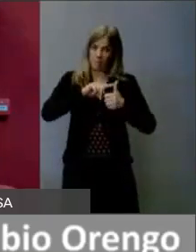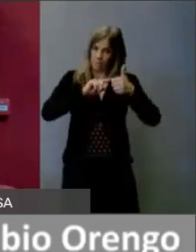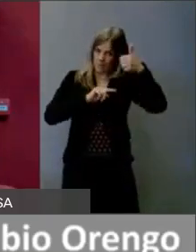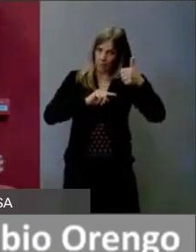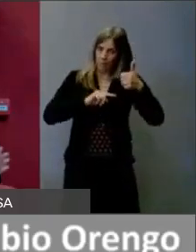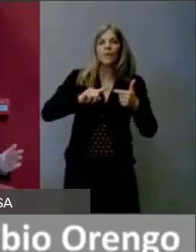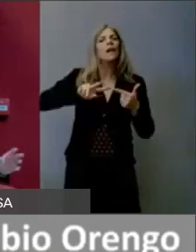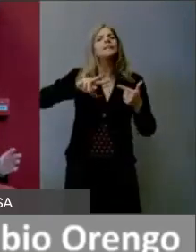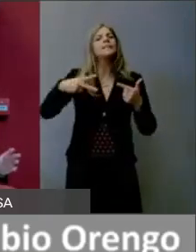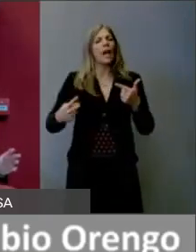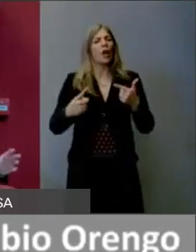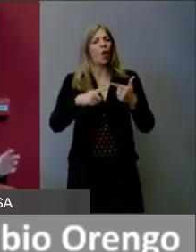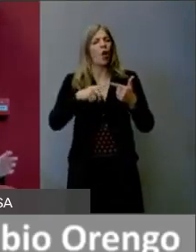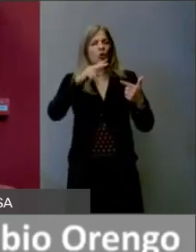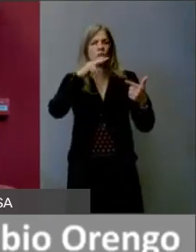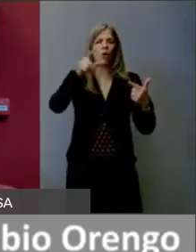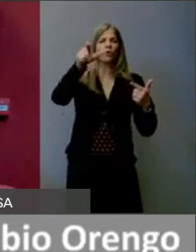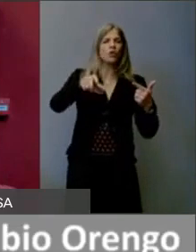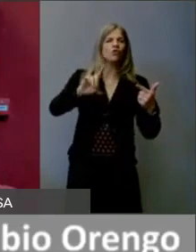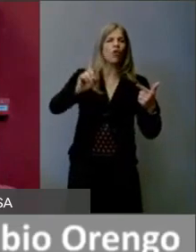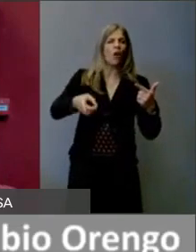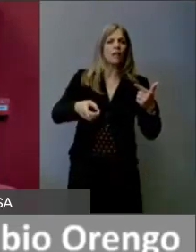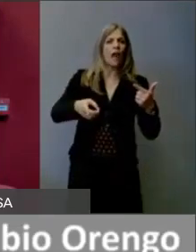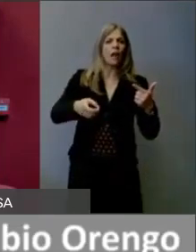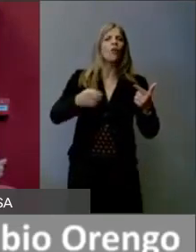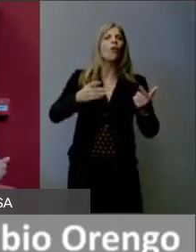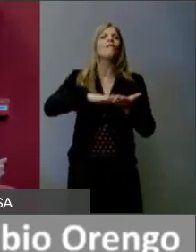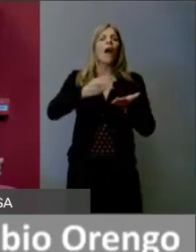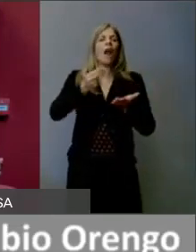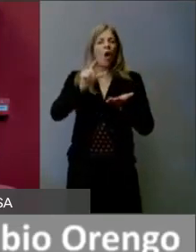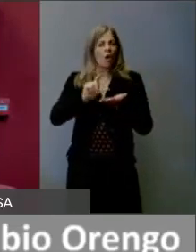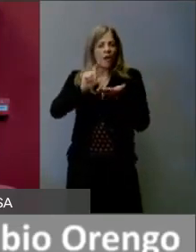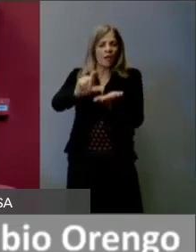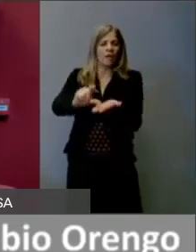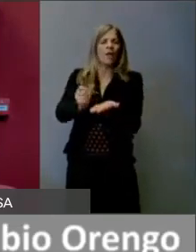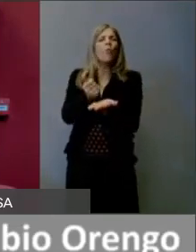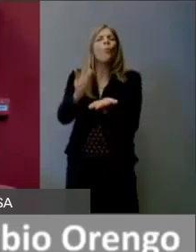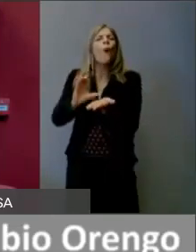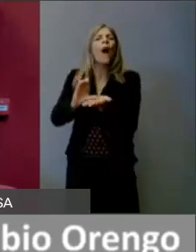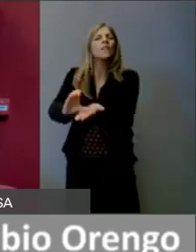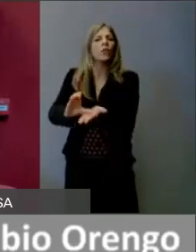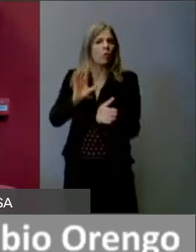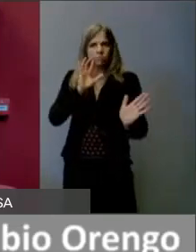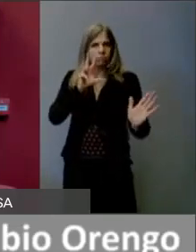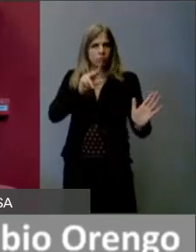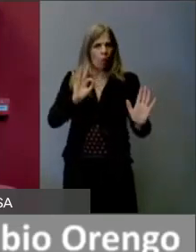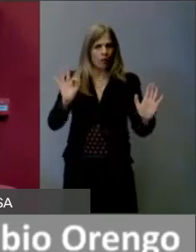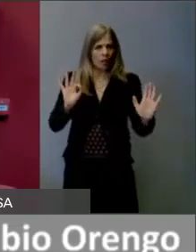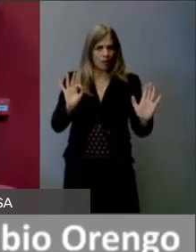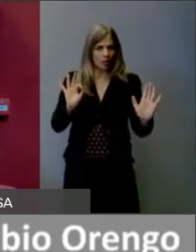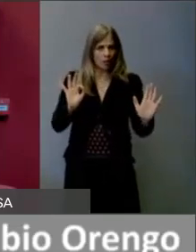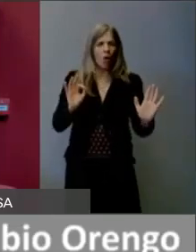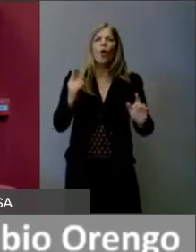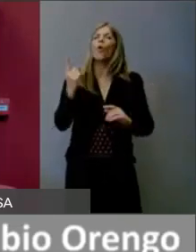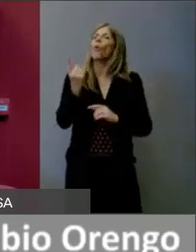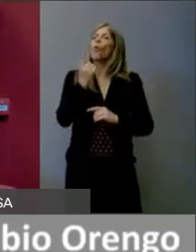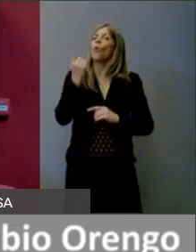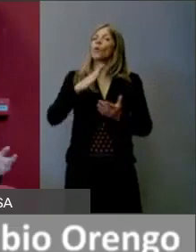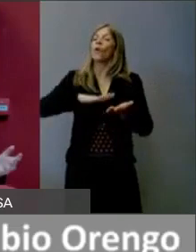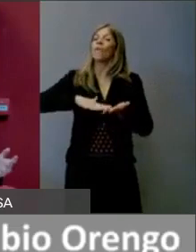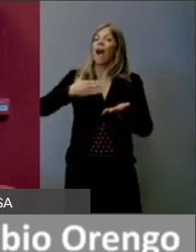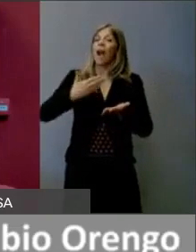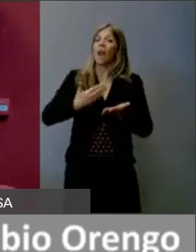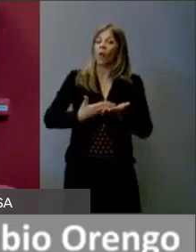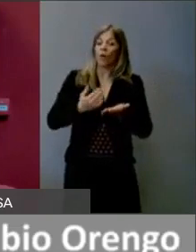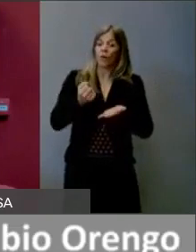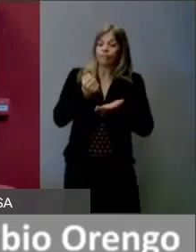non è stato comunicato nessun valore. Nessuno ha comunicato dei valori. Gli unici valori che sono stati comunicati, che non